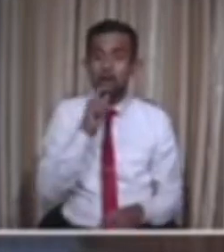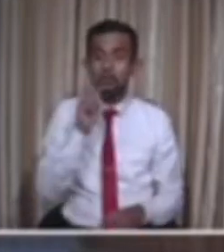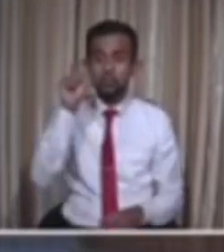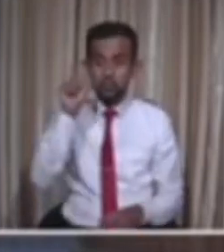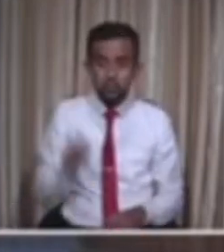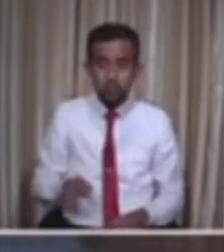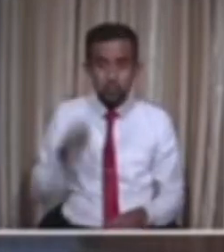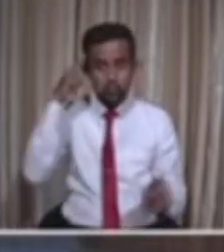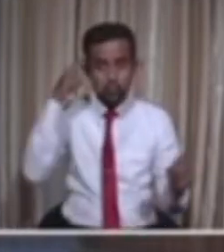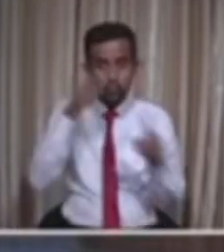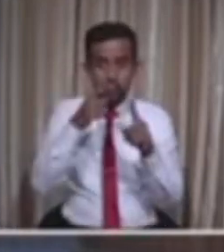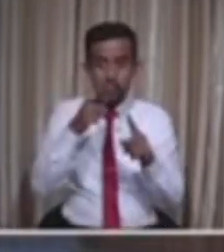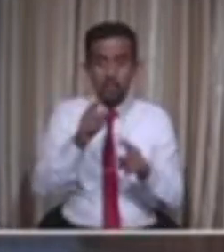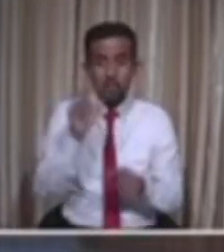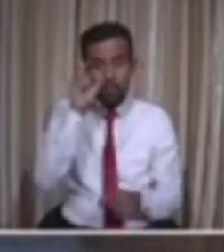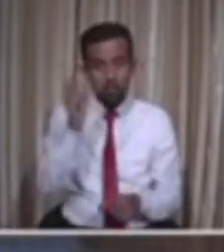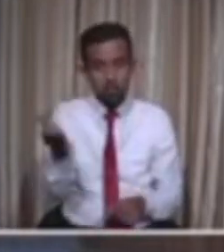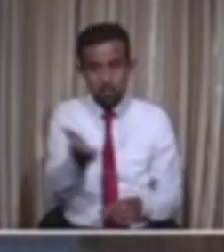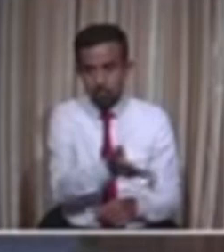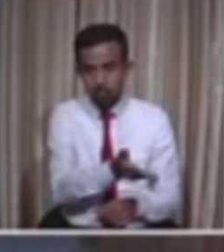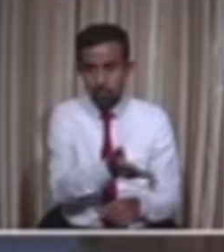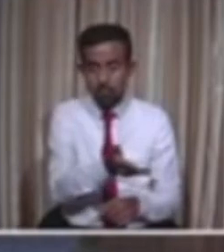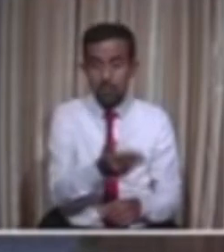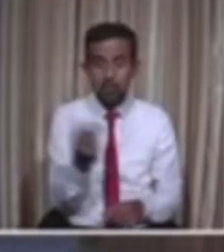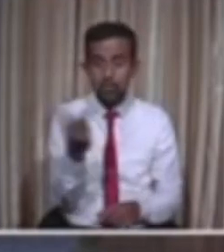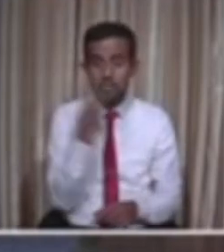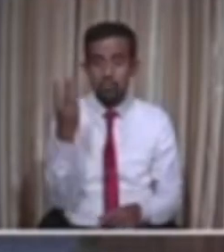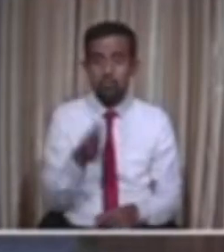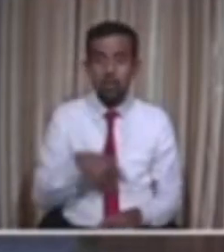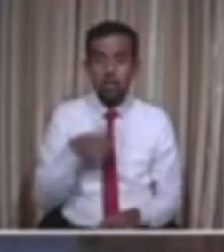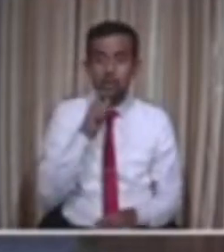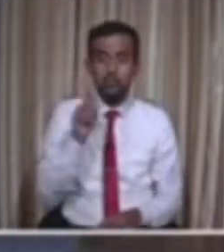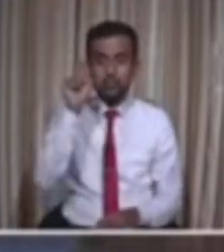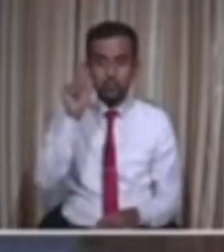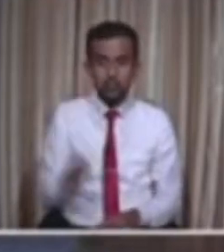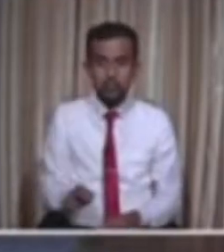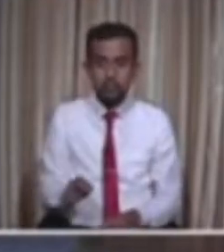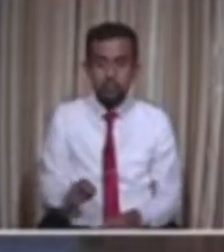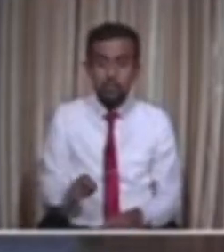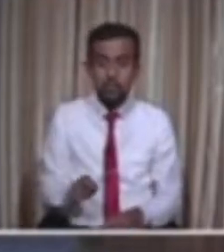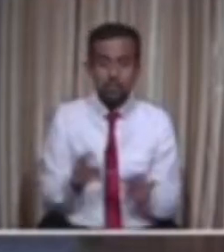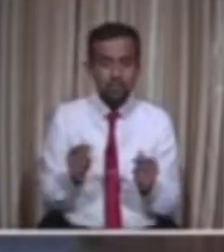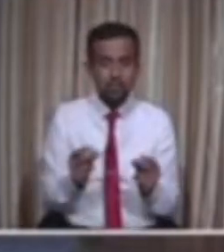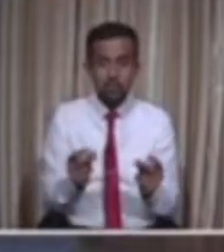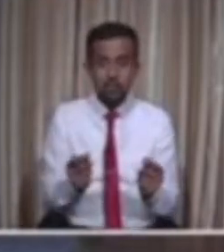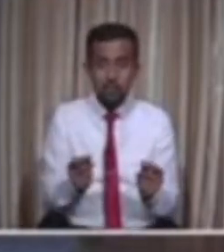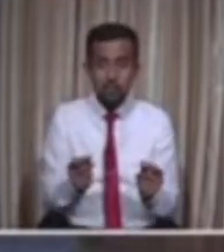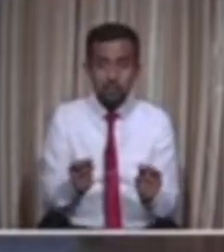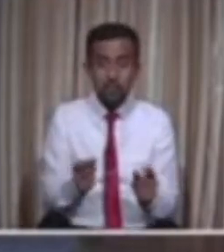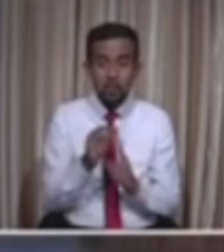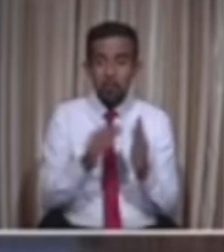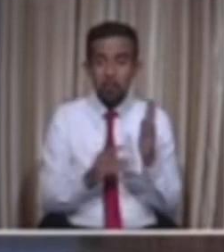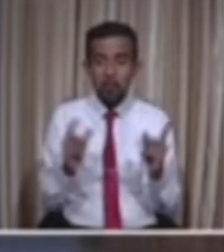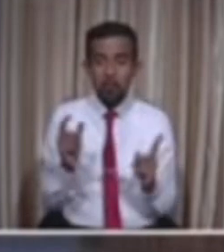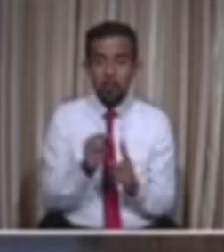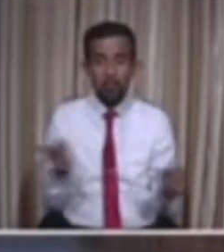මේ සම්බන්ධයෙන් විශේෂ අවධානය යොමු කරලා මේක ත්‍රිපුද්ගල මහාධිකරණ විනිශ්චයකාර සභාවක් හමුවේ ඉතාමත් කඩිනමින් මේ මන්ත්‍රීවරයාට වෙච්ච